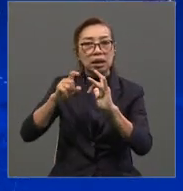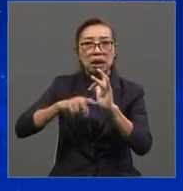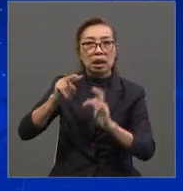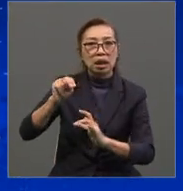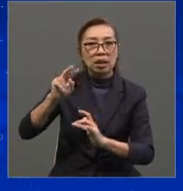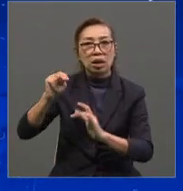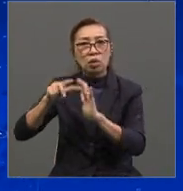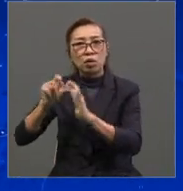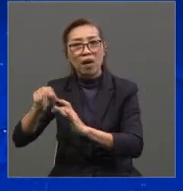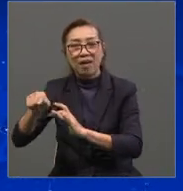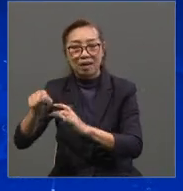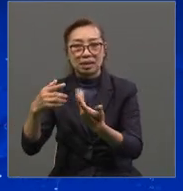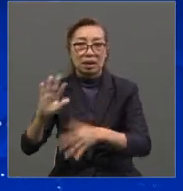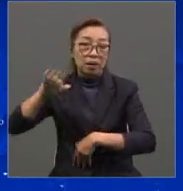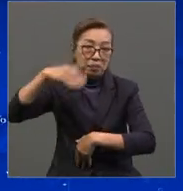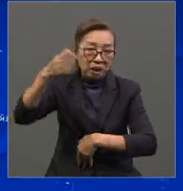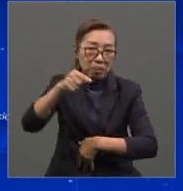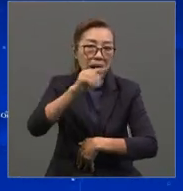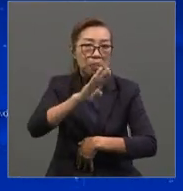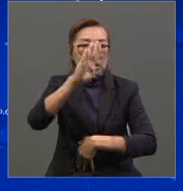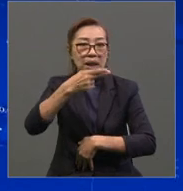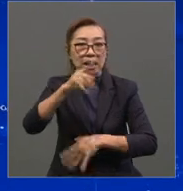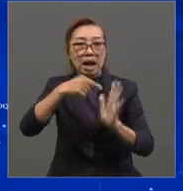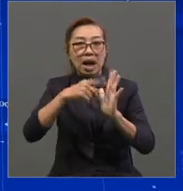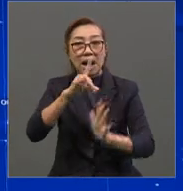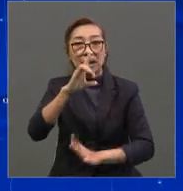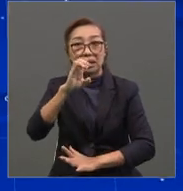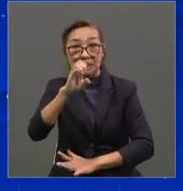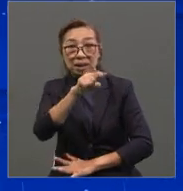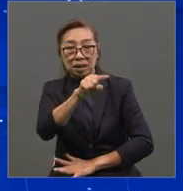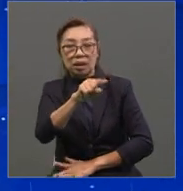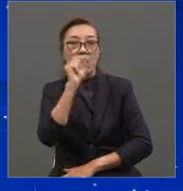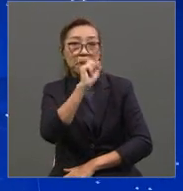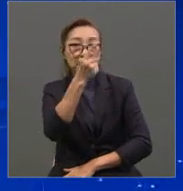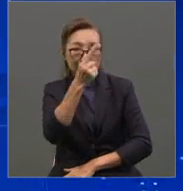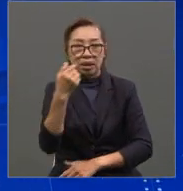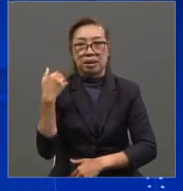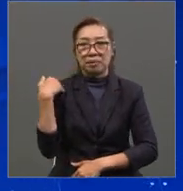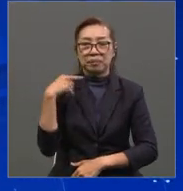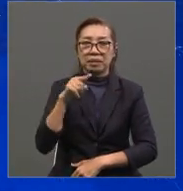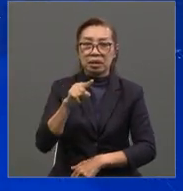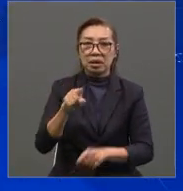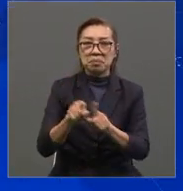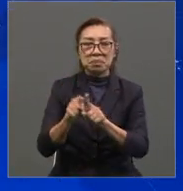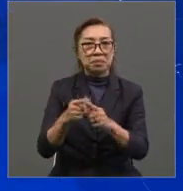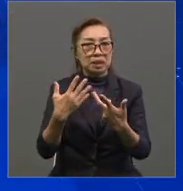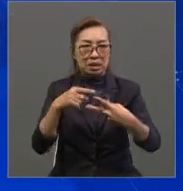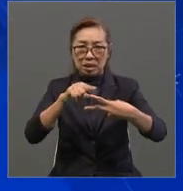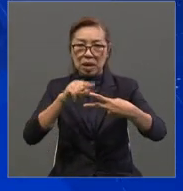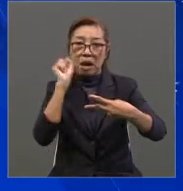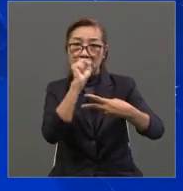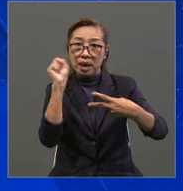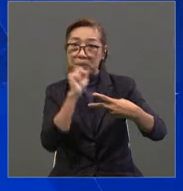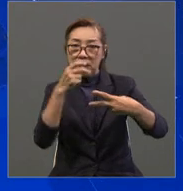ค่ายเพลงดังอย่างภักดีเรคคอร์ดนะครับพร้อมกับปล่อยอีก 2 Singleใหม่ล่าสุดออกมาก็คือเกือบเอาหัวใจบ่รอดแล้วก็